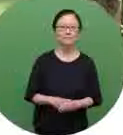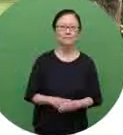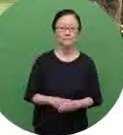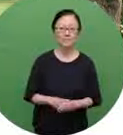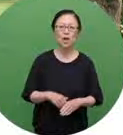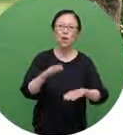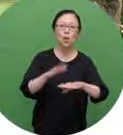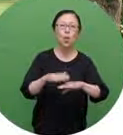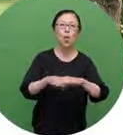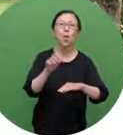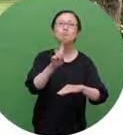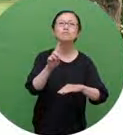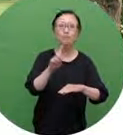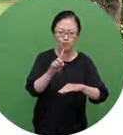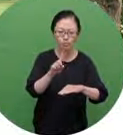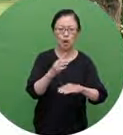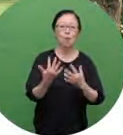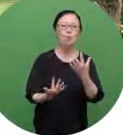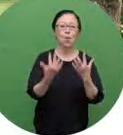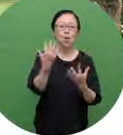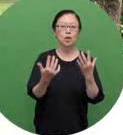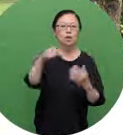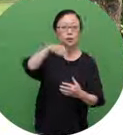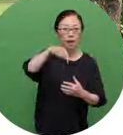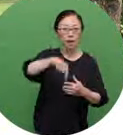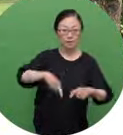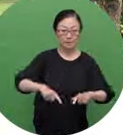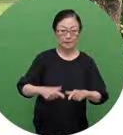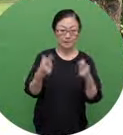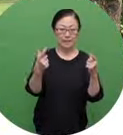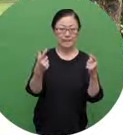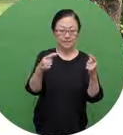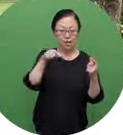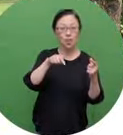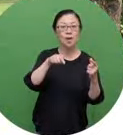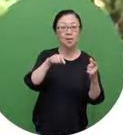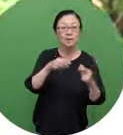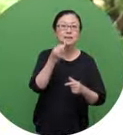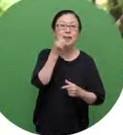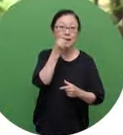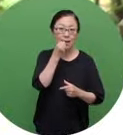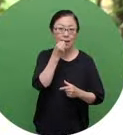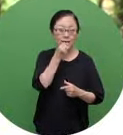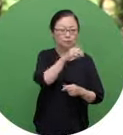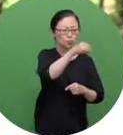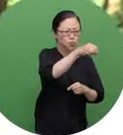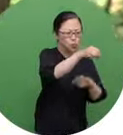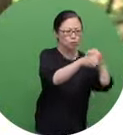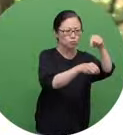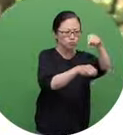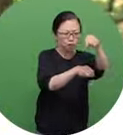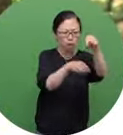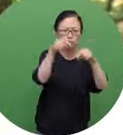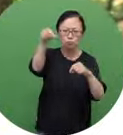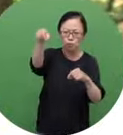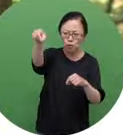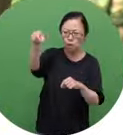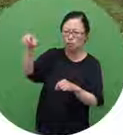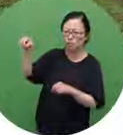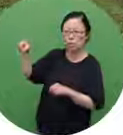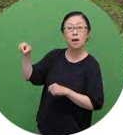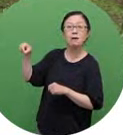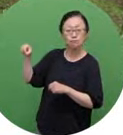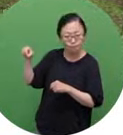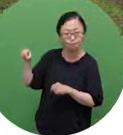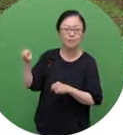ケアトラップ調査といいまして、森の中に餌をぶら下げて、でその餌を食べにクマが